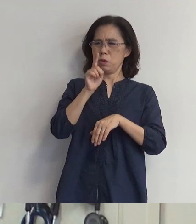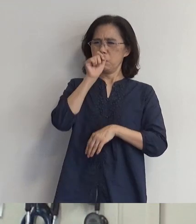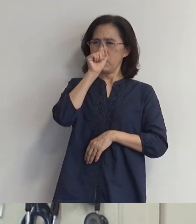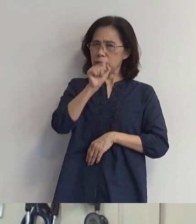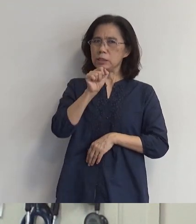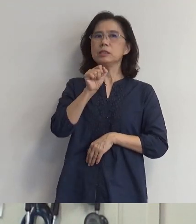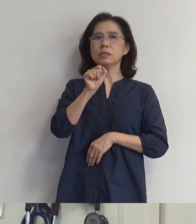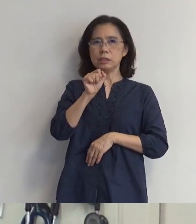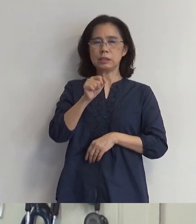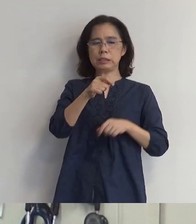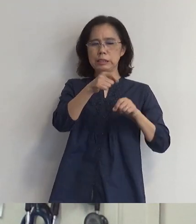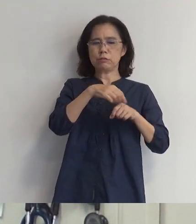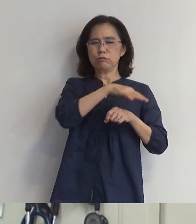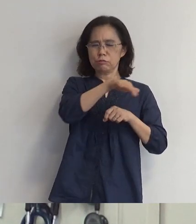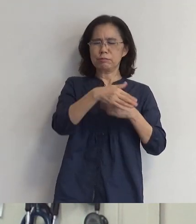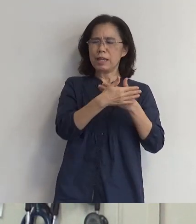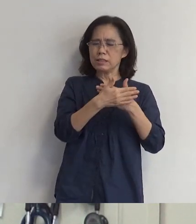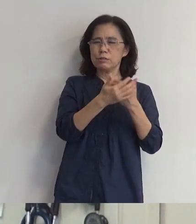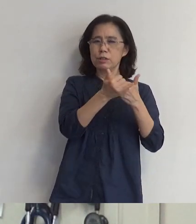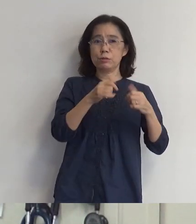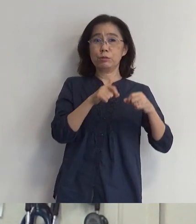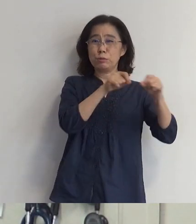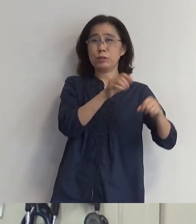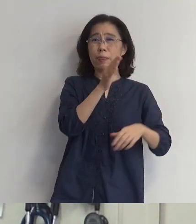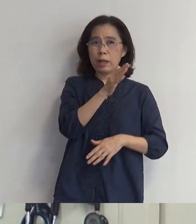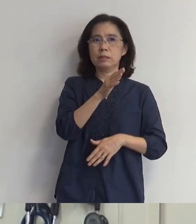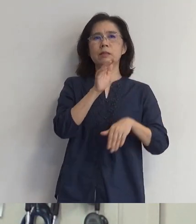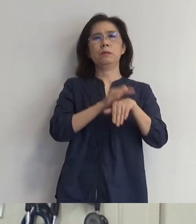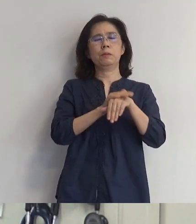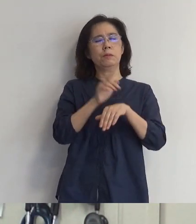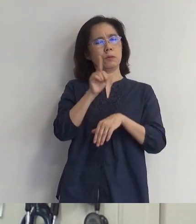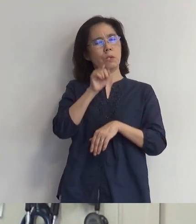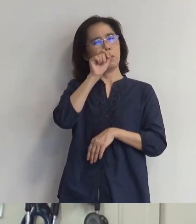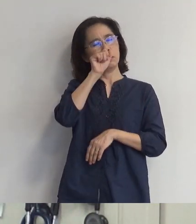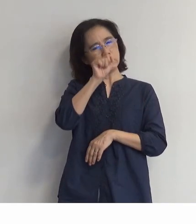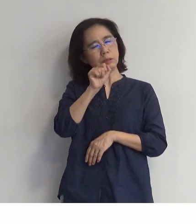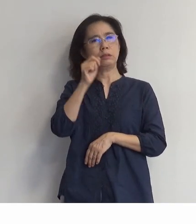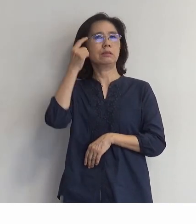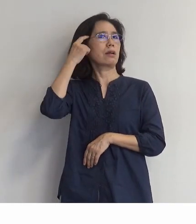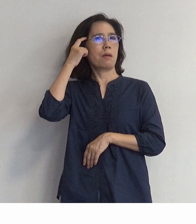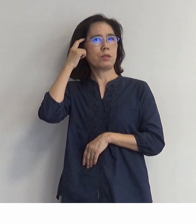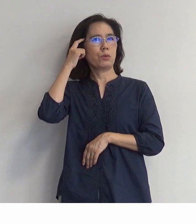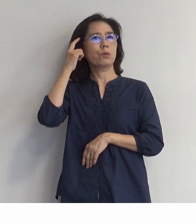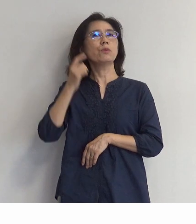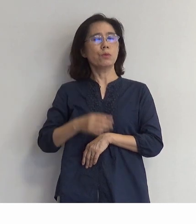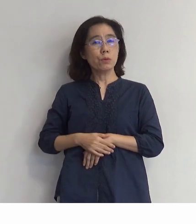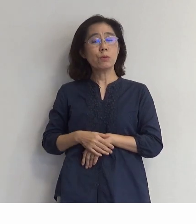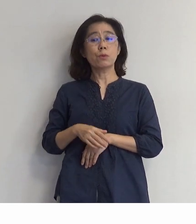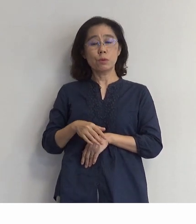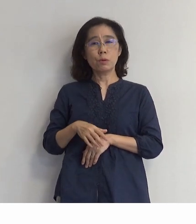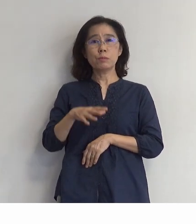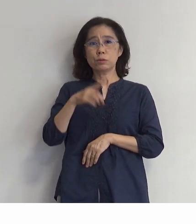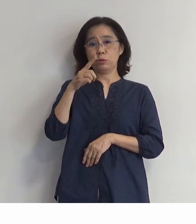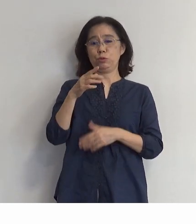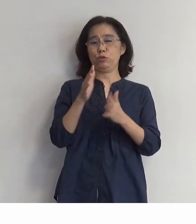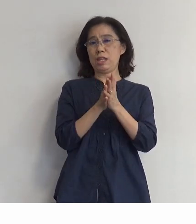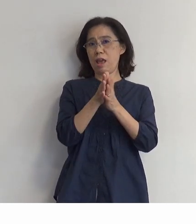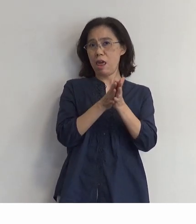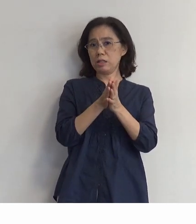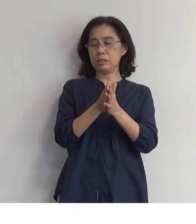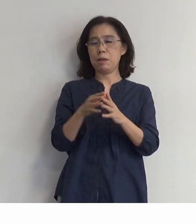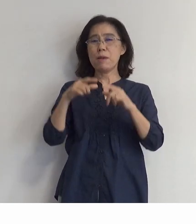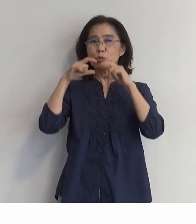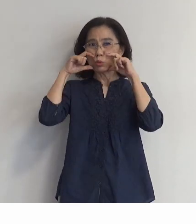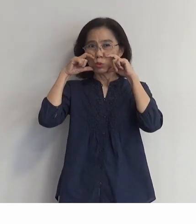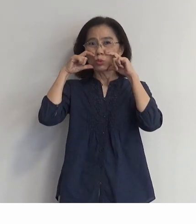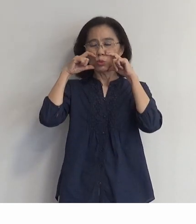な大切な人に移さないためにはどうしたらよいか考えましょう。ここでは手洗い、マスク、そして換